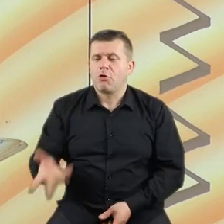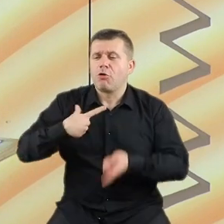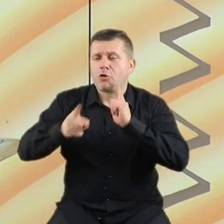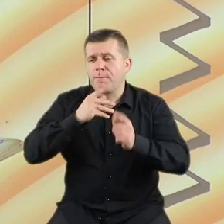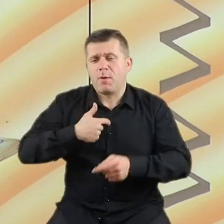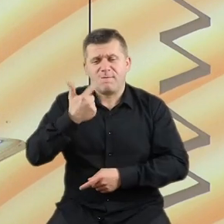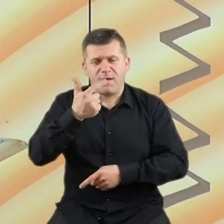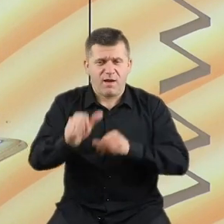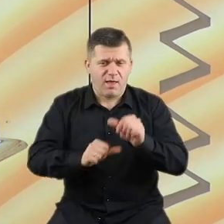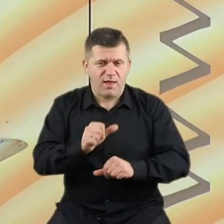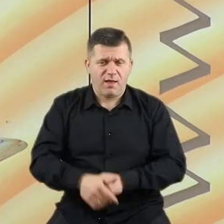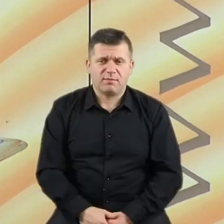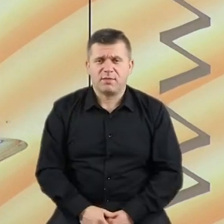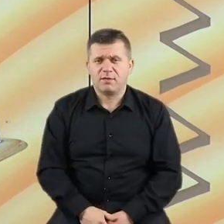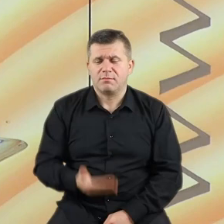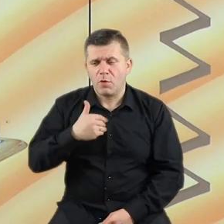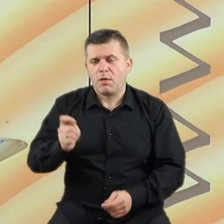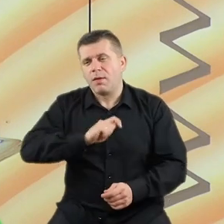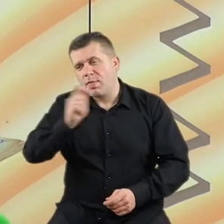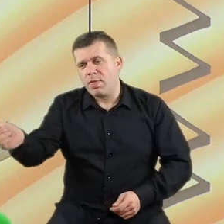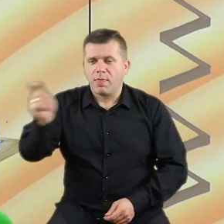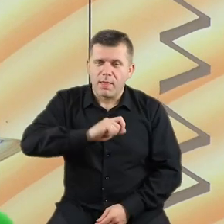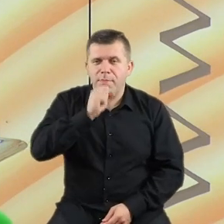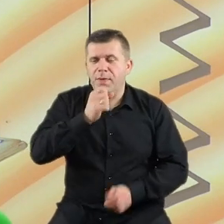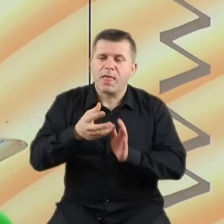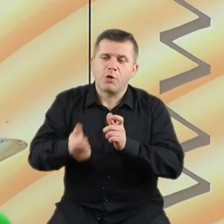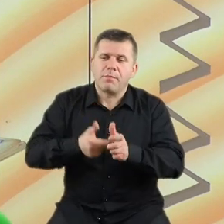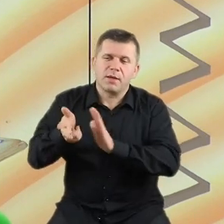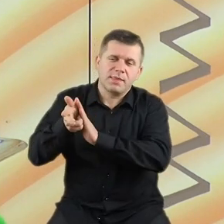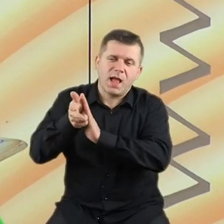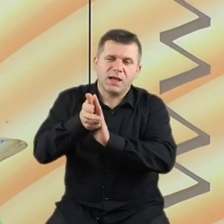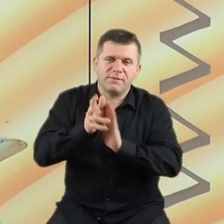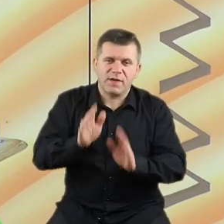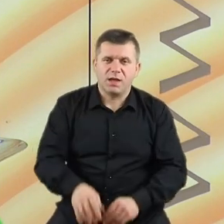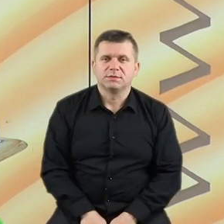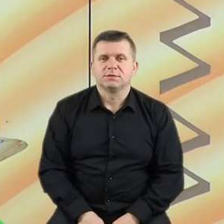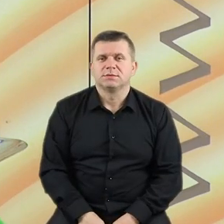rozmowy trwały 2 lata, no bo wiadomo, mogłam sobie jeździć, nagrywać babcię, więc ona mi mówiła,